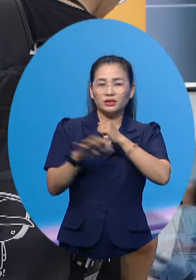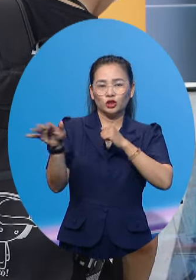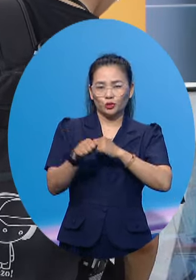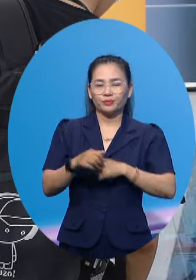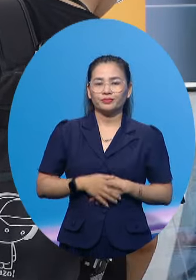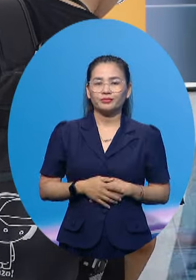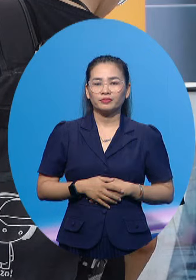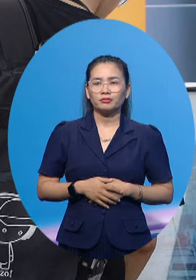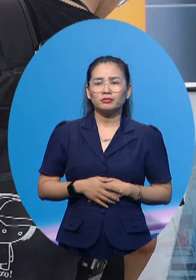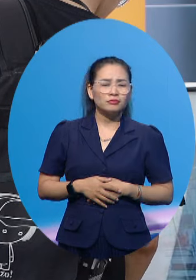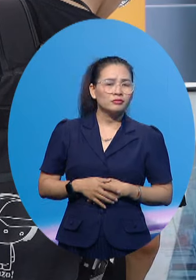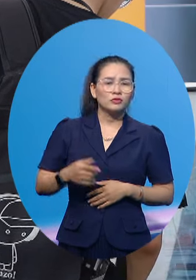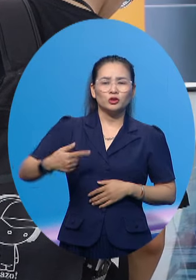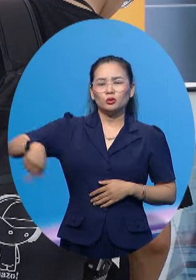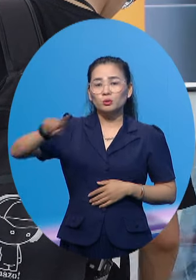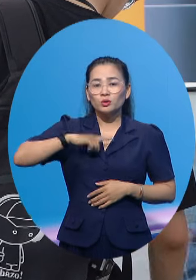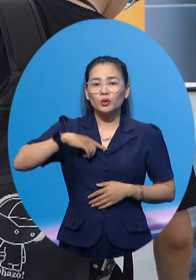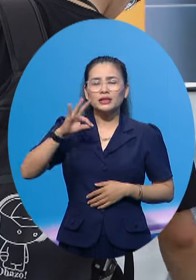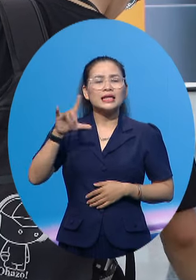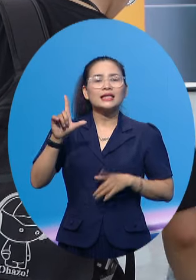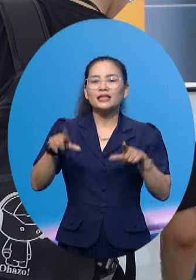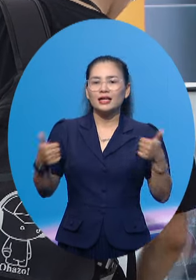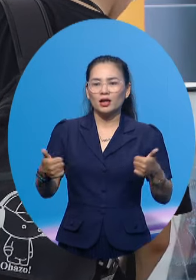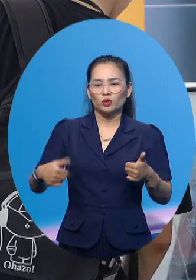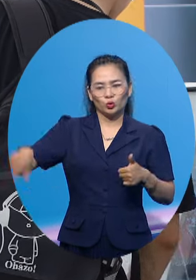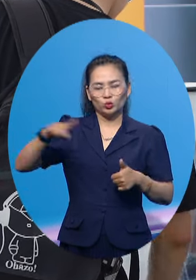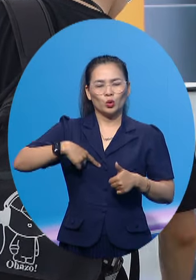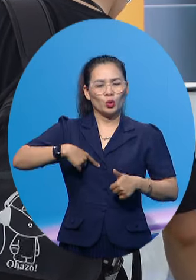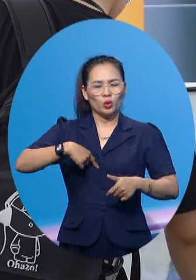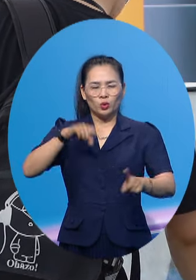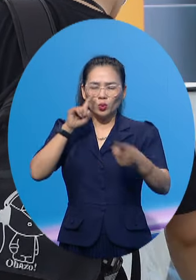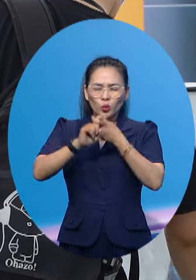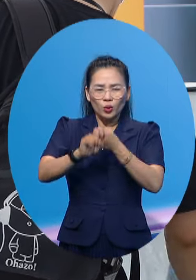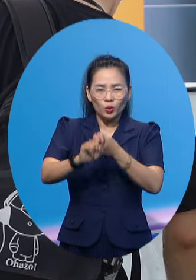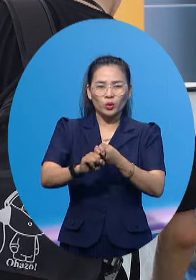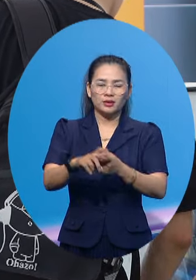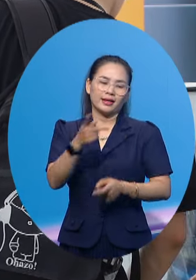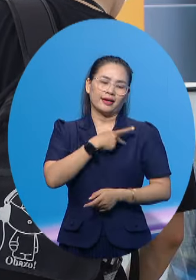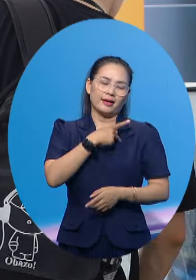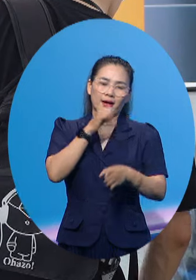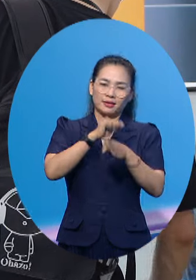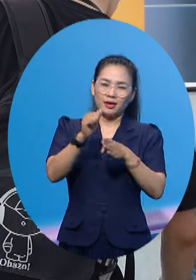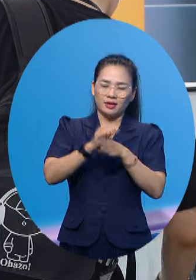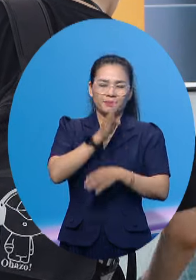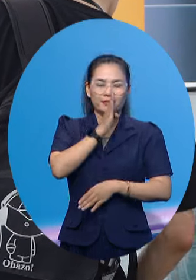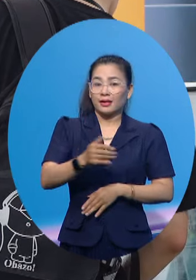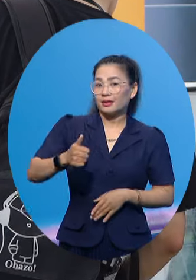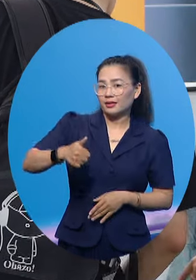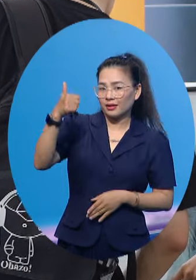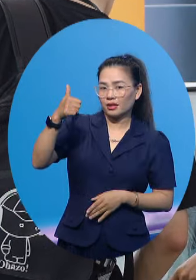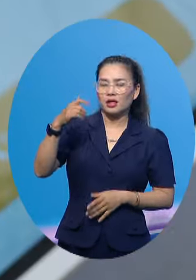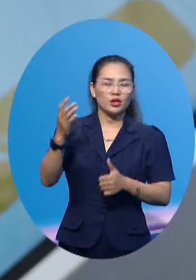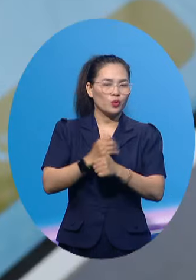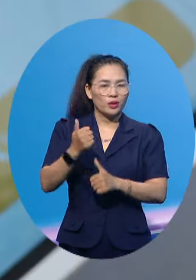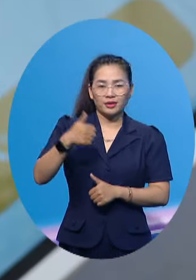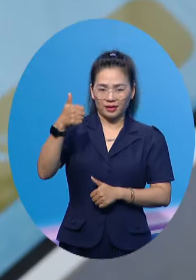Triết lý kinh doanh của chúng tôi rất là đơn giản. FidoVN luôn luôn hướng tới việc mang đến cho người dùng những cái trải nghiệm chân thực nhất và hiệu quả